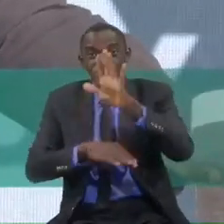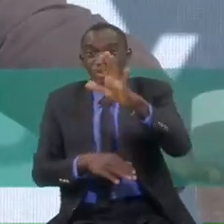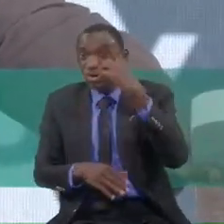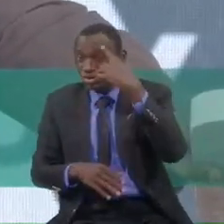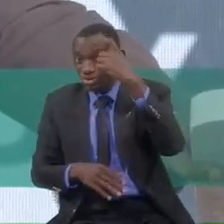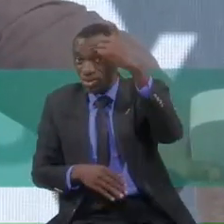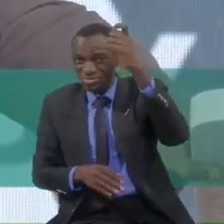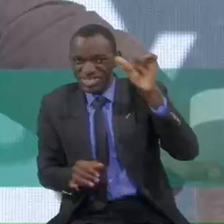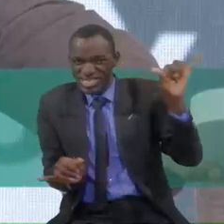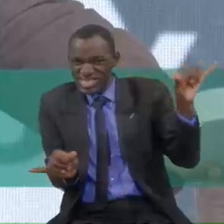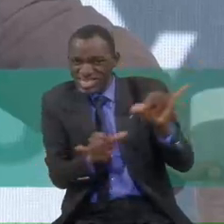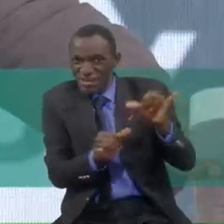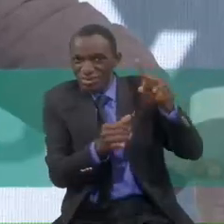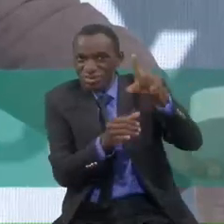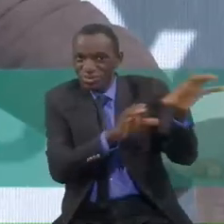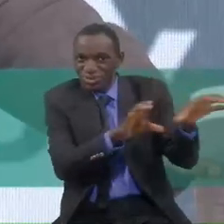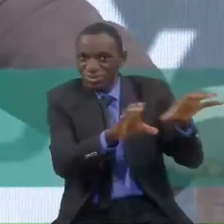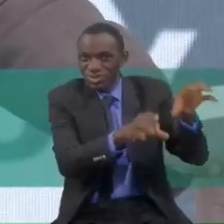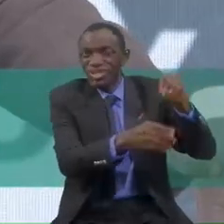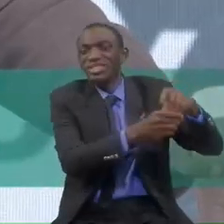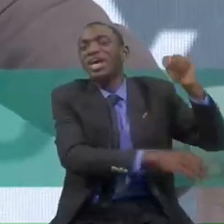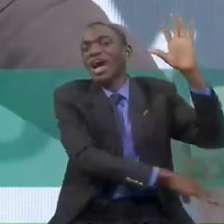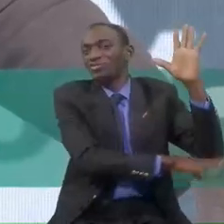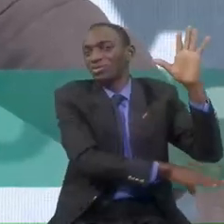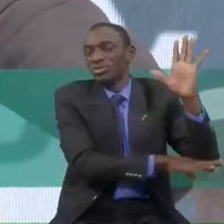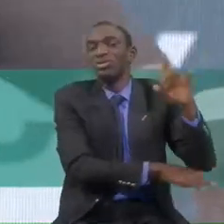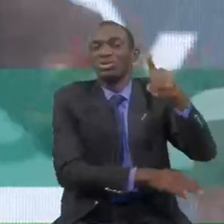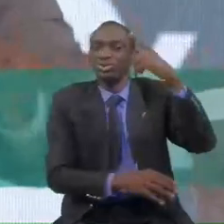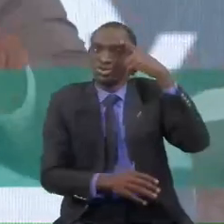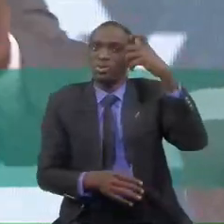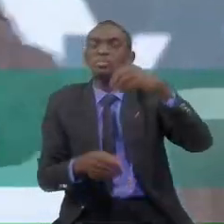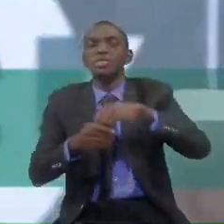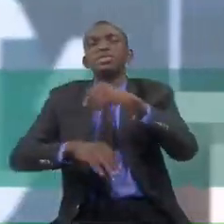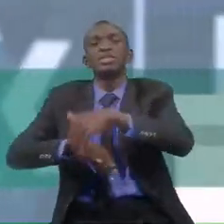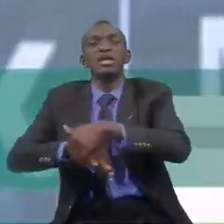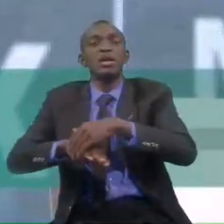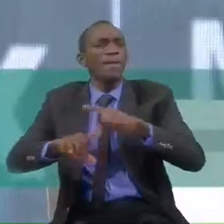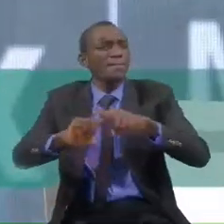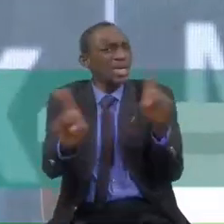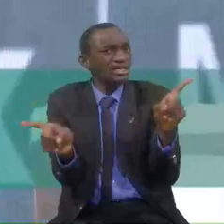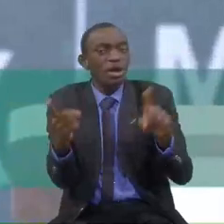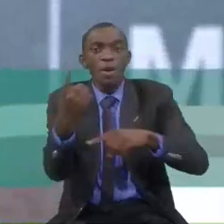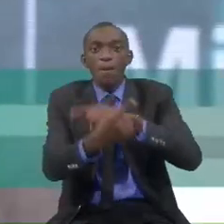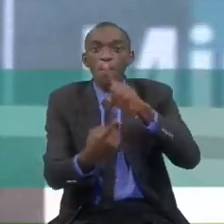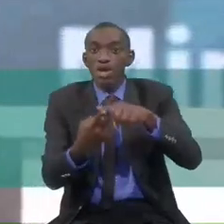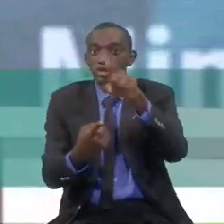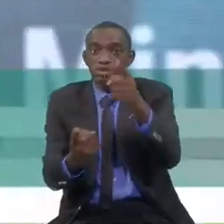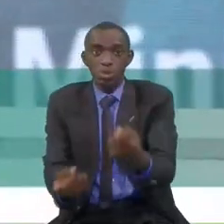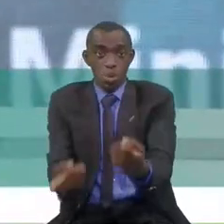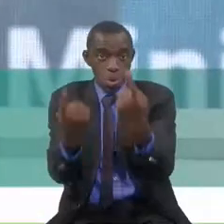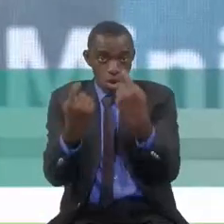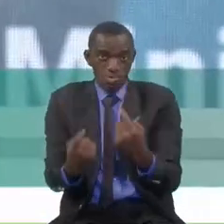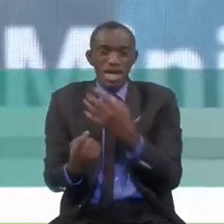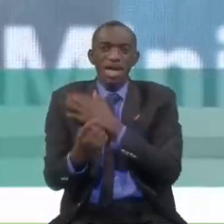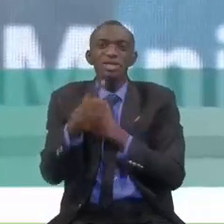faire un rêve au sujet de la chose là que vous avez faite dans l'après-midi. Mais si vous venez